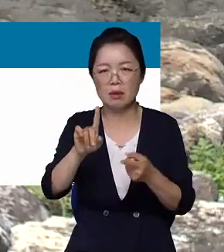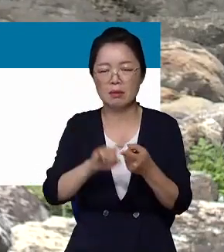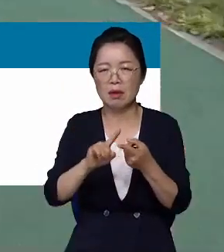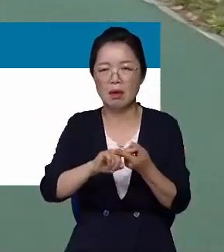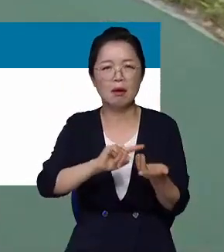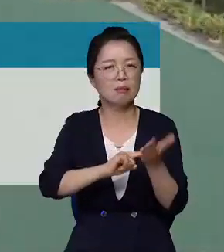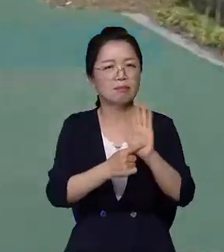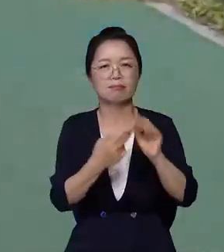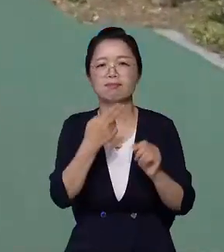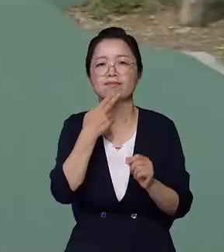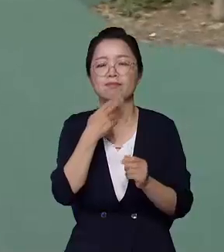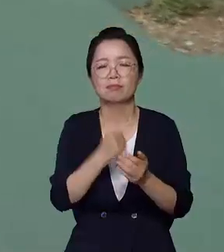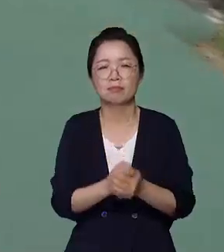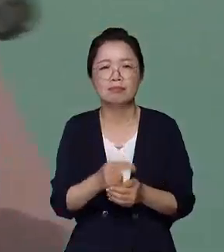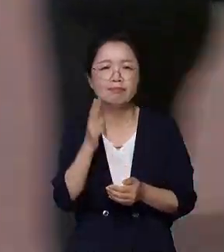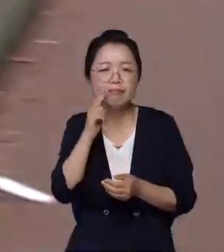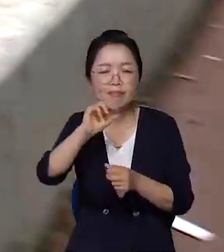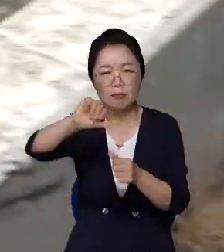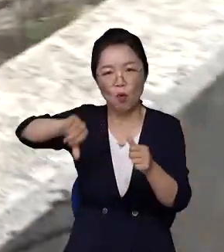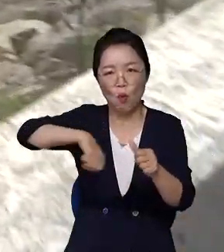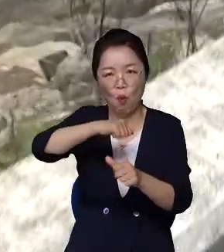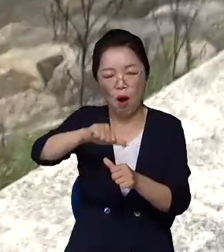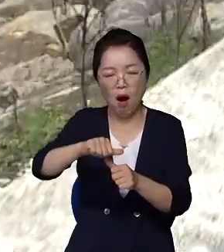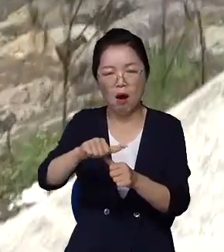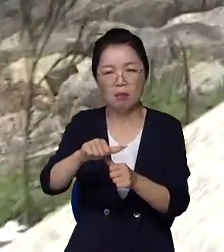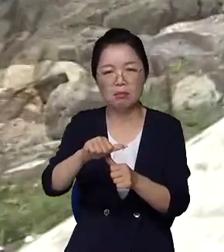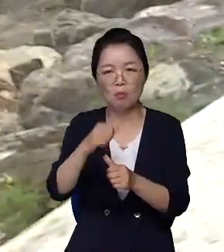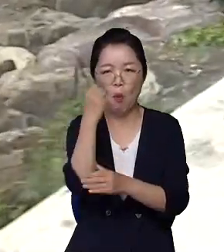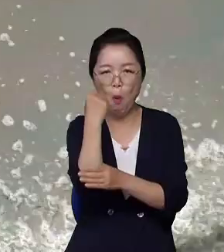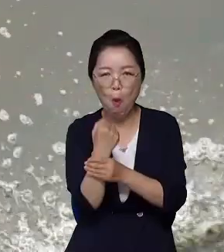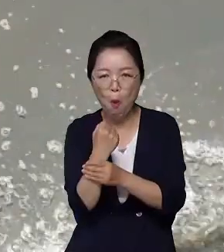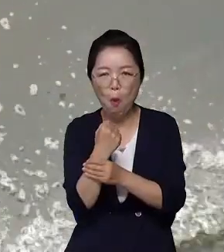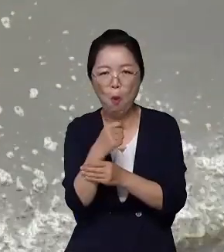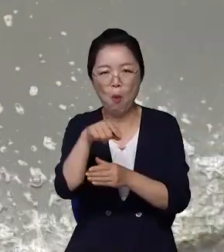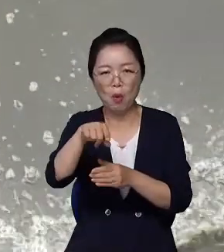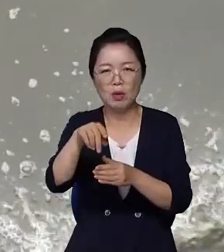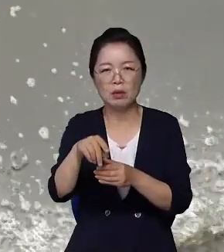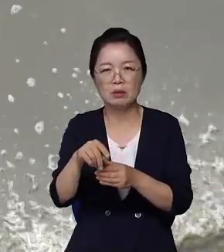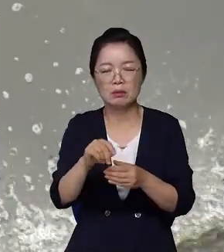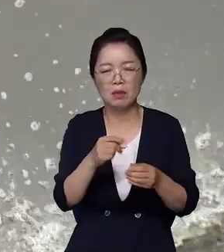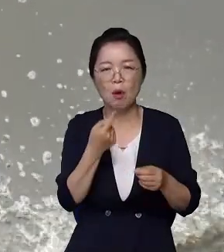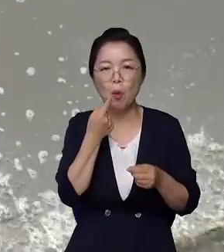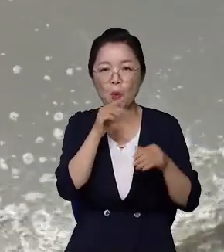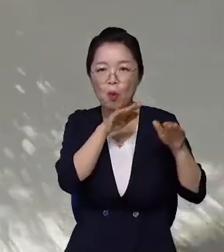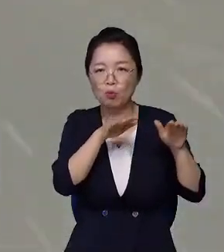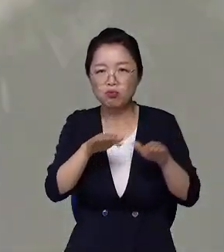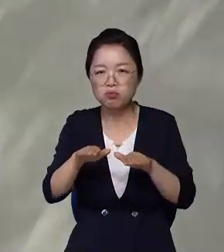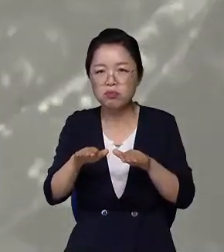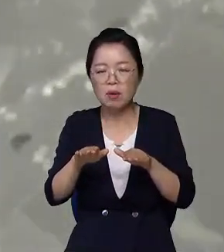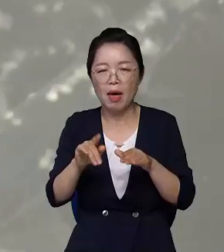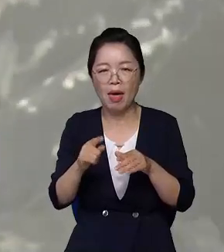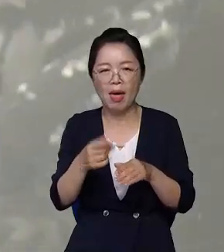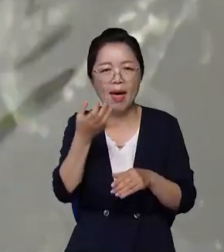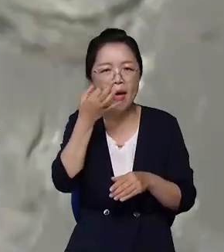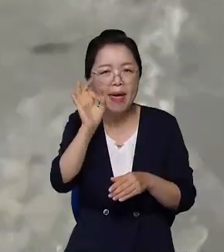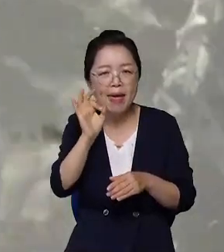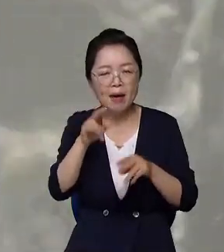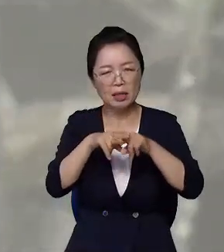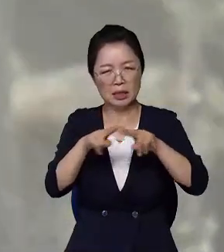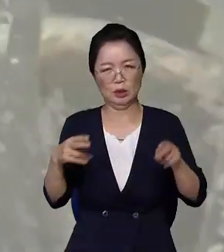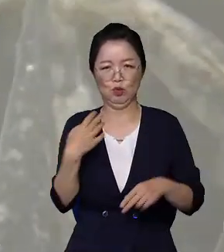않고. 심각한 환경 오염으로 황금어장이 황폐해지면서 미 FDA 인증 취소 우려마저 나오고 있는